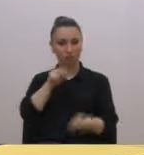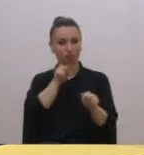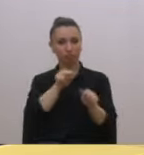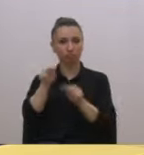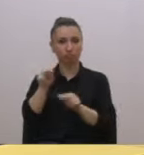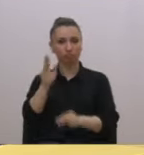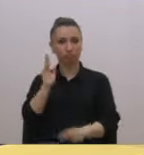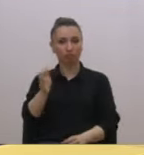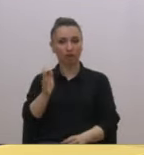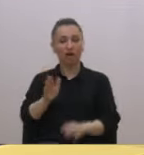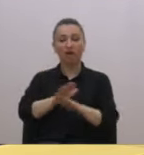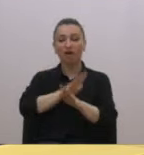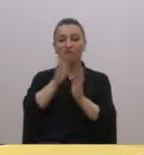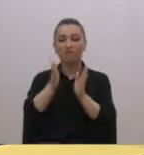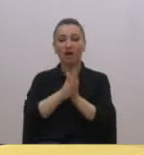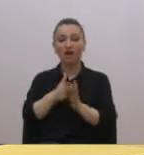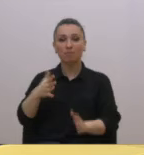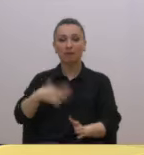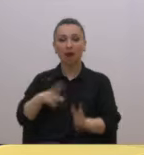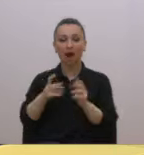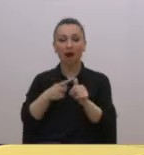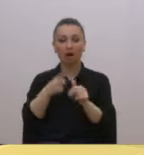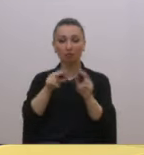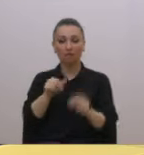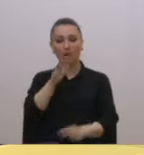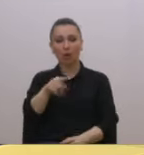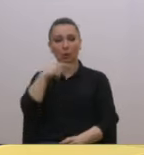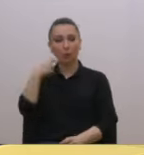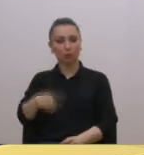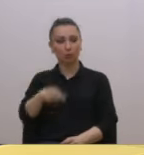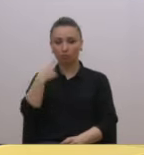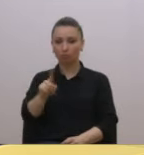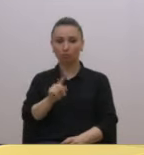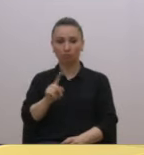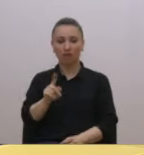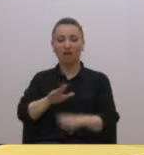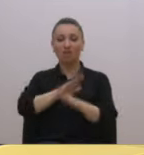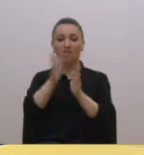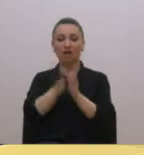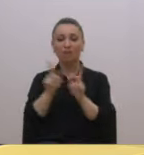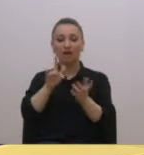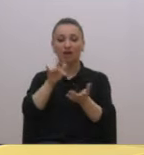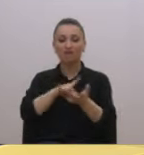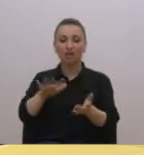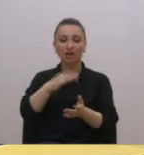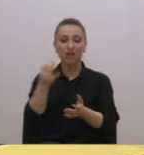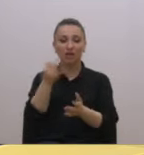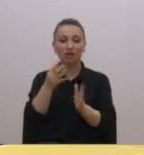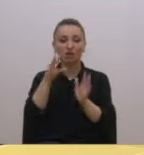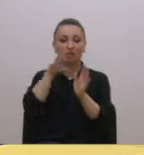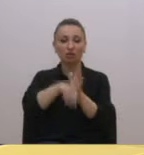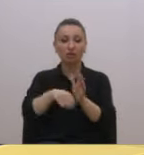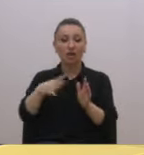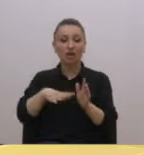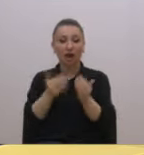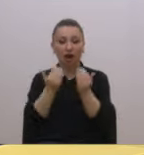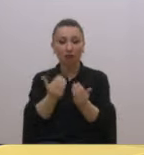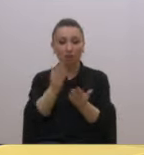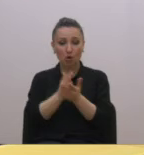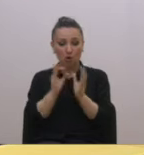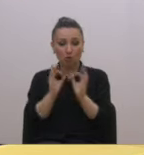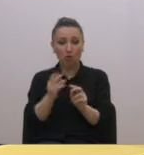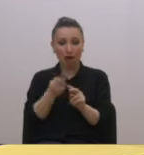მაგრამ ყველაფერ ქართულს არქვევენ რუსულს. ყველაფერს რაც კი ქვეყნის ინტერესებში შედის, ქართული რომა